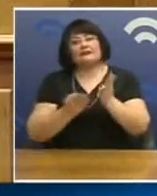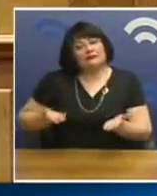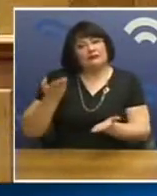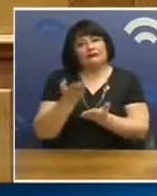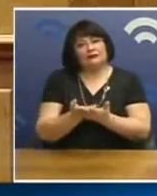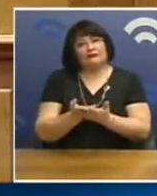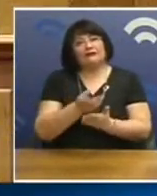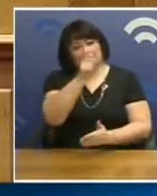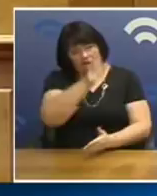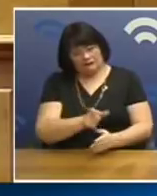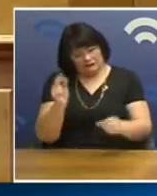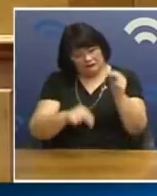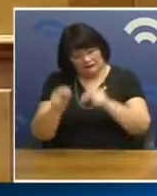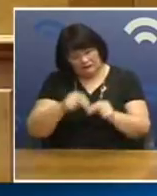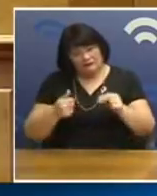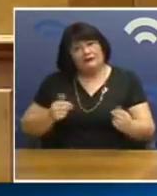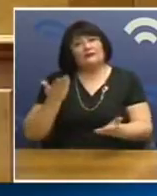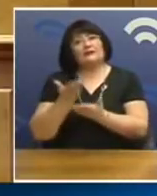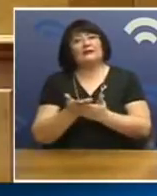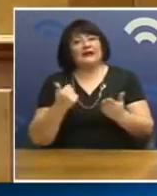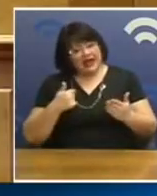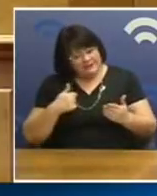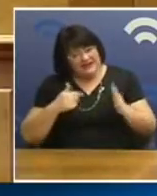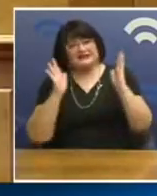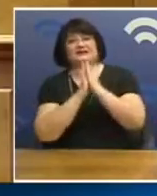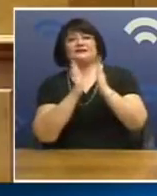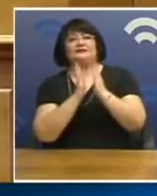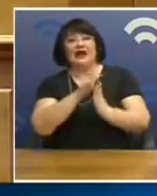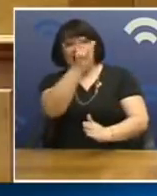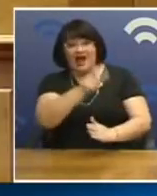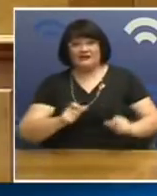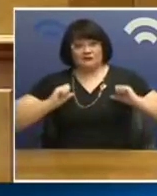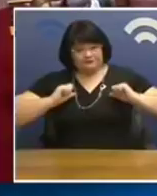την υπερψηφίσετε κι εσείς και θα το χειροκροτήσουμε, αν έχετε τα κότσια.